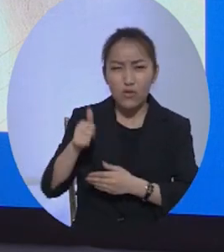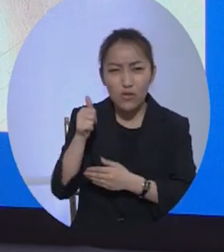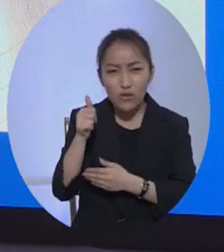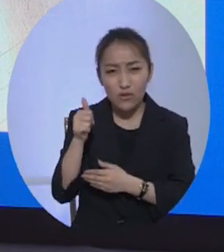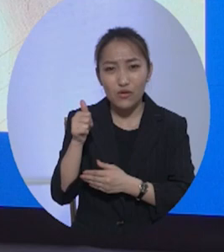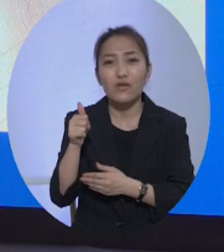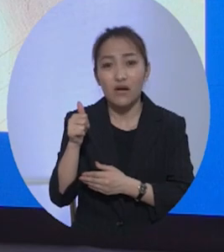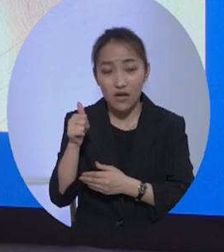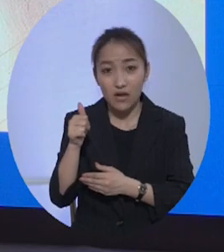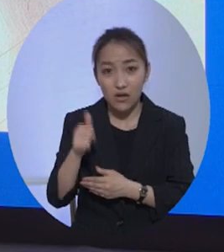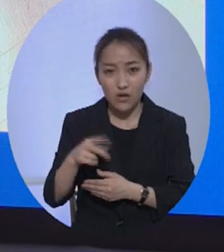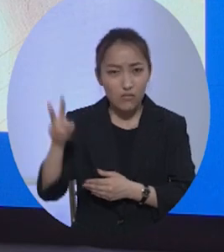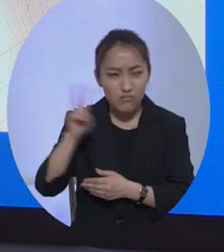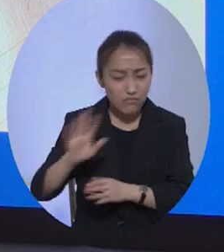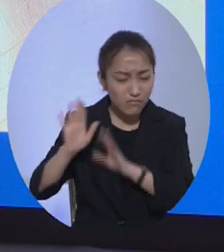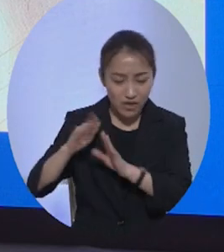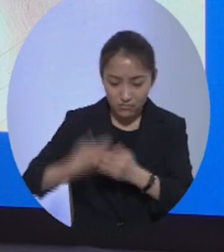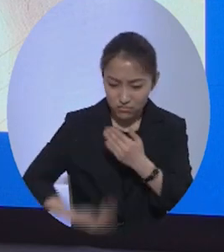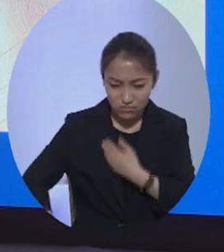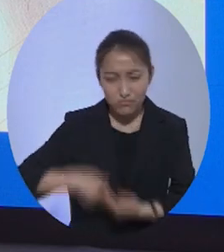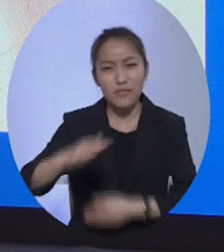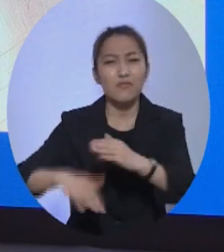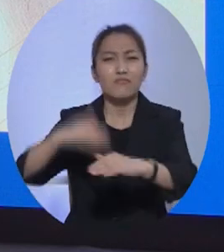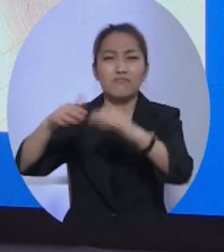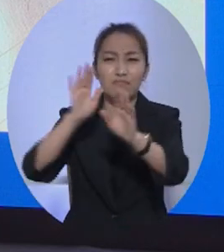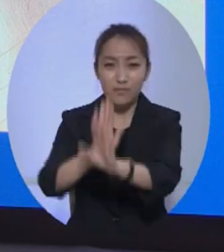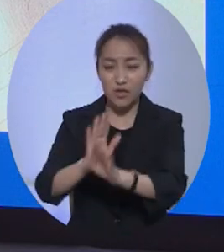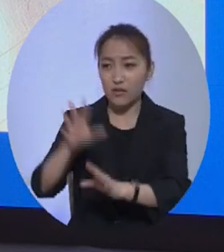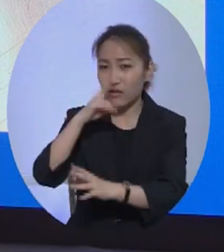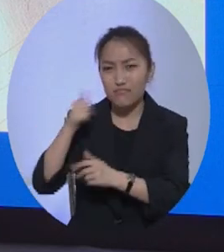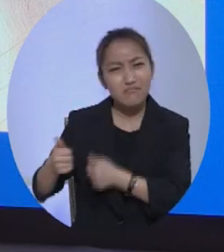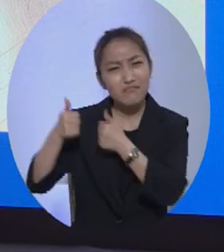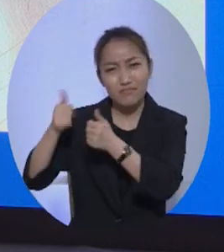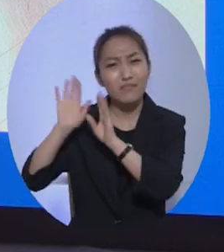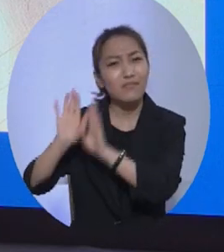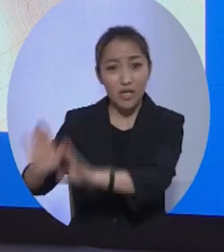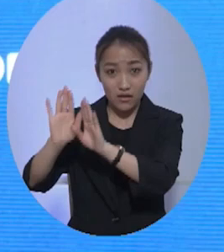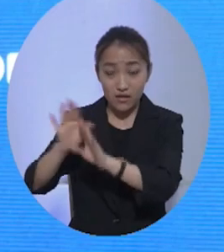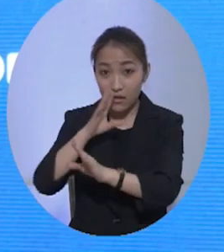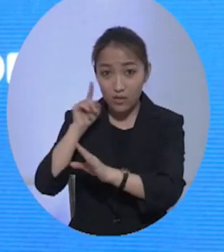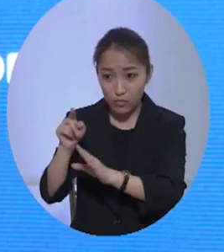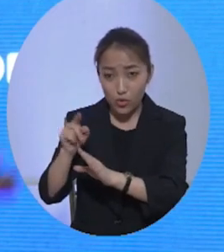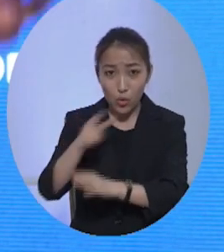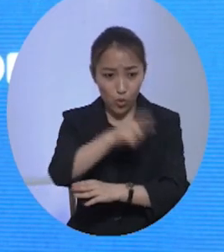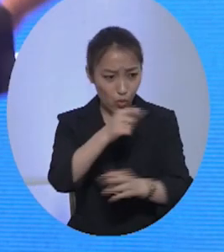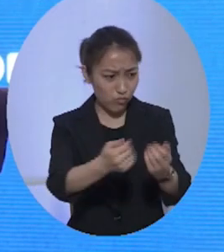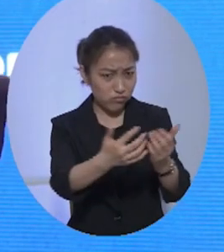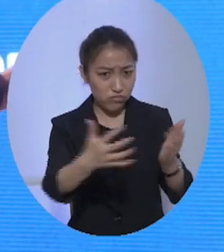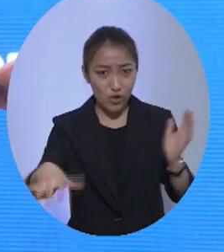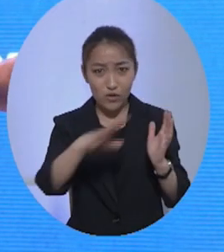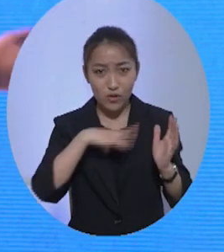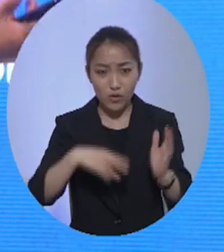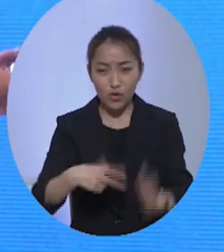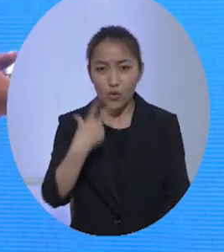гэдэг. Тэгээ үрийн үрд хүртэл мялаж явъя. Ямар гоё. Хичнээн олон хүмүүс